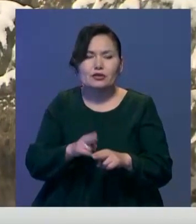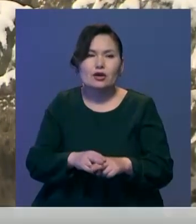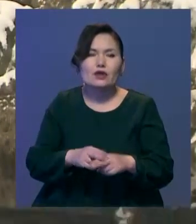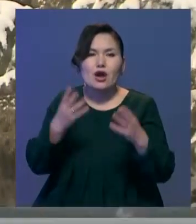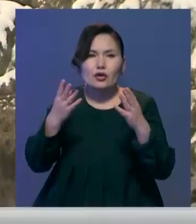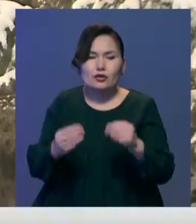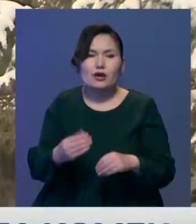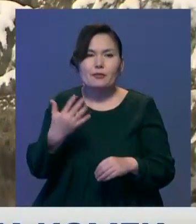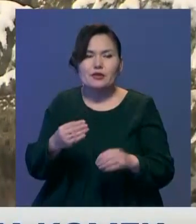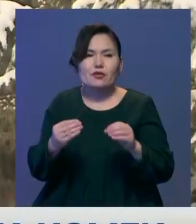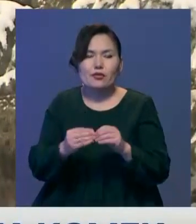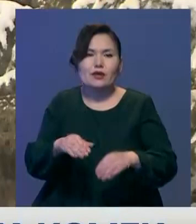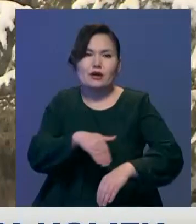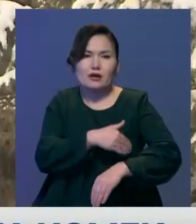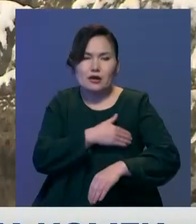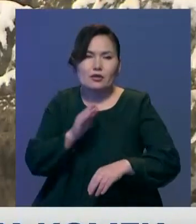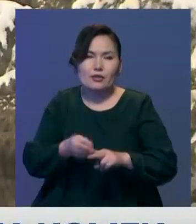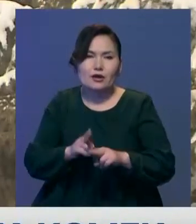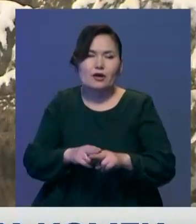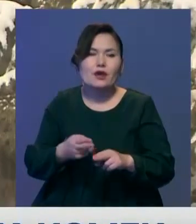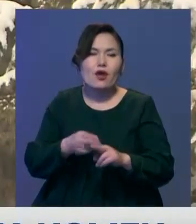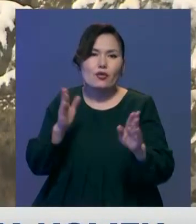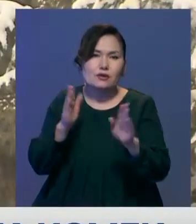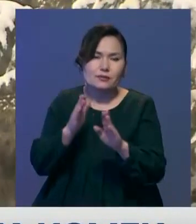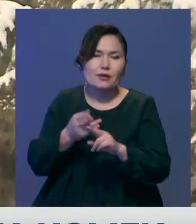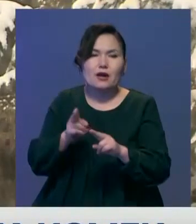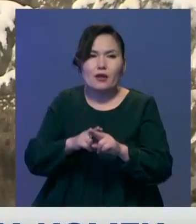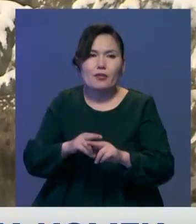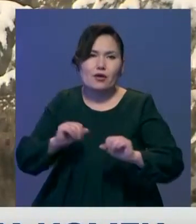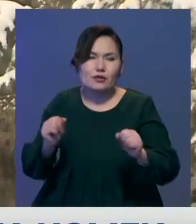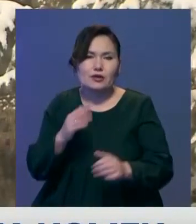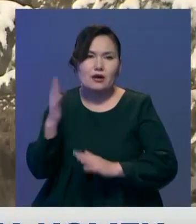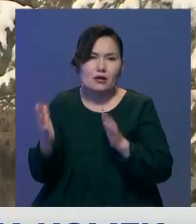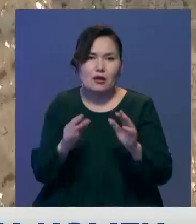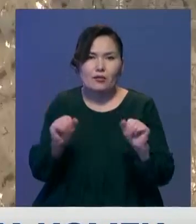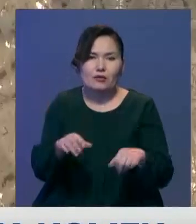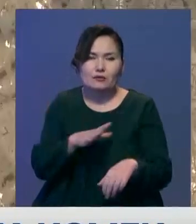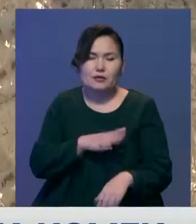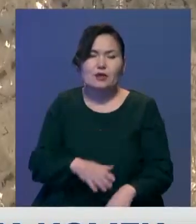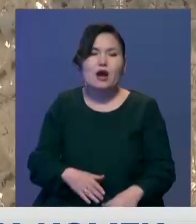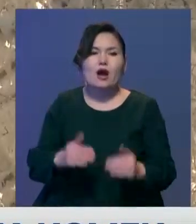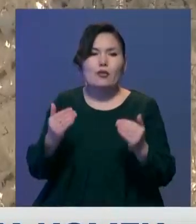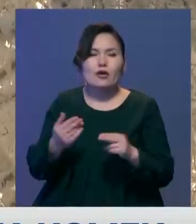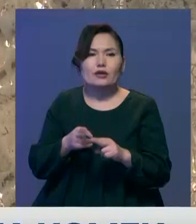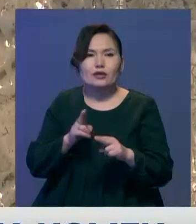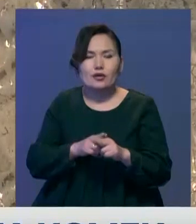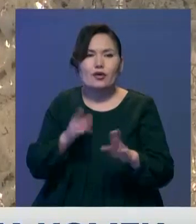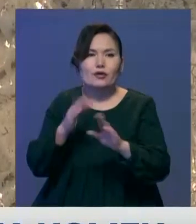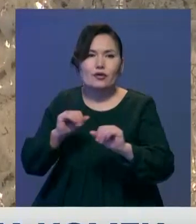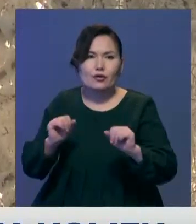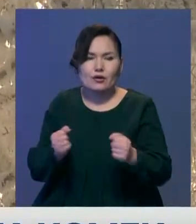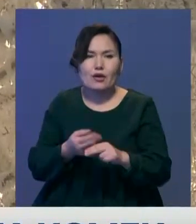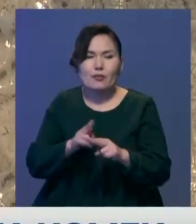градус суықты көрсетуі мүмкін. Дегенмен күн құбылмалы болып, қар жауып, боран соғуы да ықтимал. Бірақ бұндай жайлы күн райы көпке